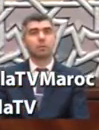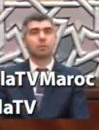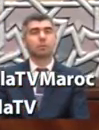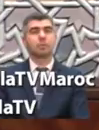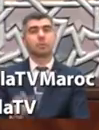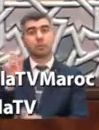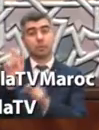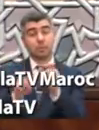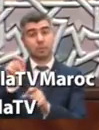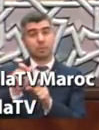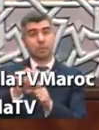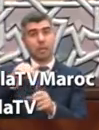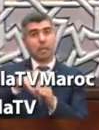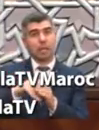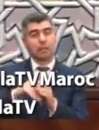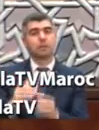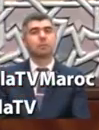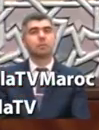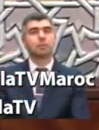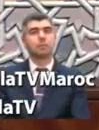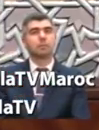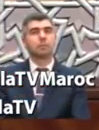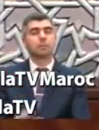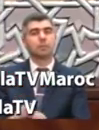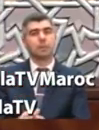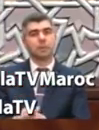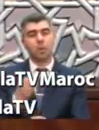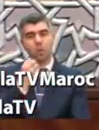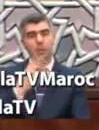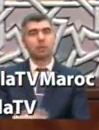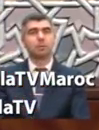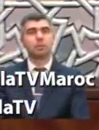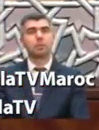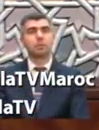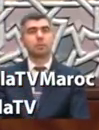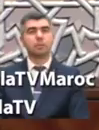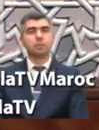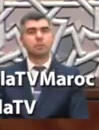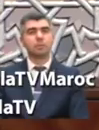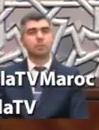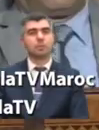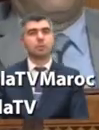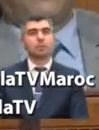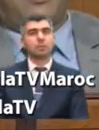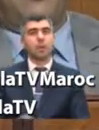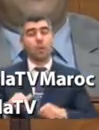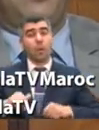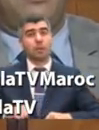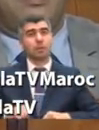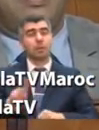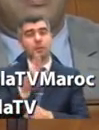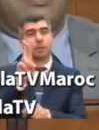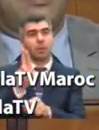للسيدات والسادة النواب المحترمين من فريق التقدم والاشتراكية، تفضل سيد نايم. سيد الوزير،